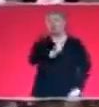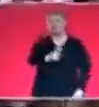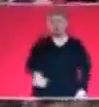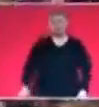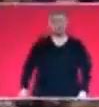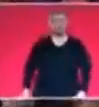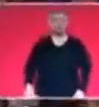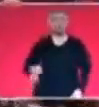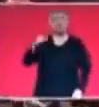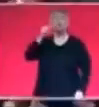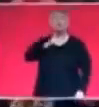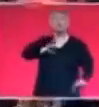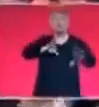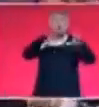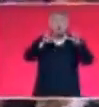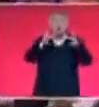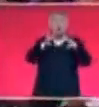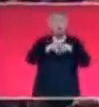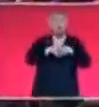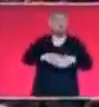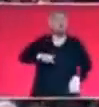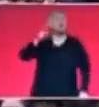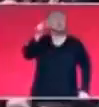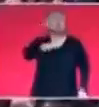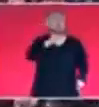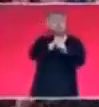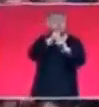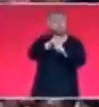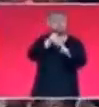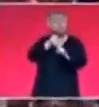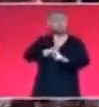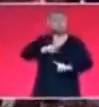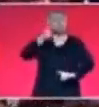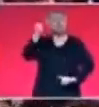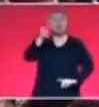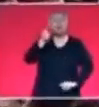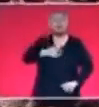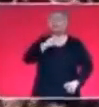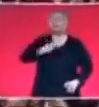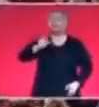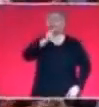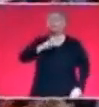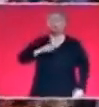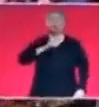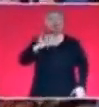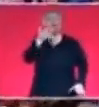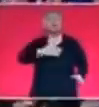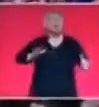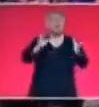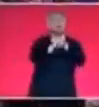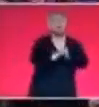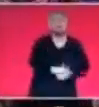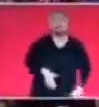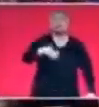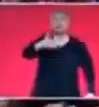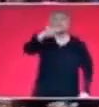Της αριστεράς των εθνικών και κοινωνικών αγώνων. Της αριστεράς της συμφιλίωσης. Της αριστεράς του